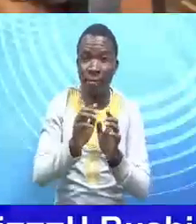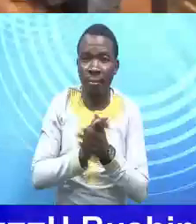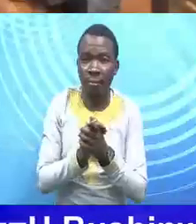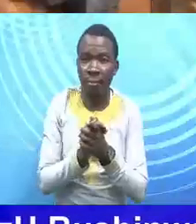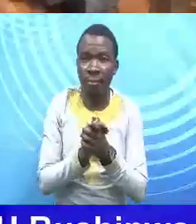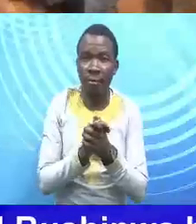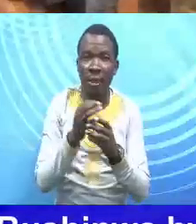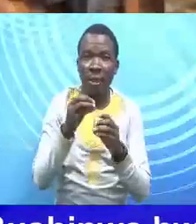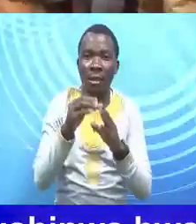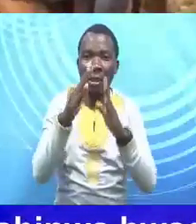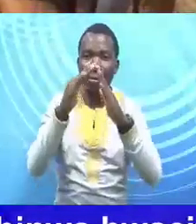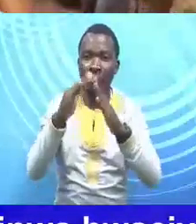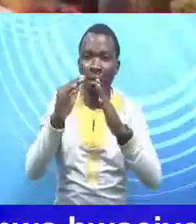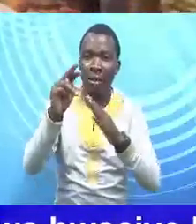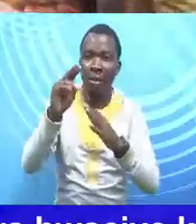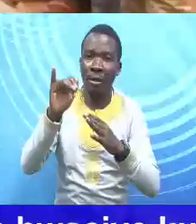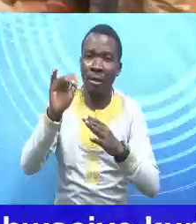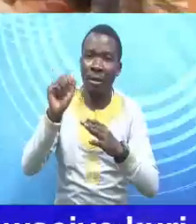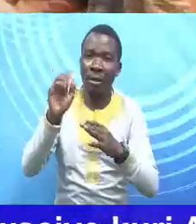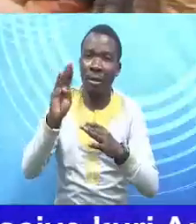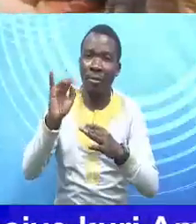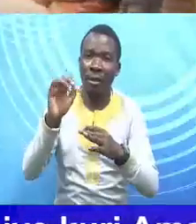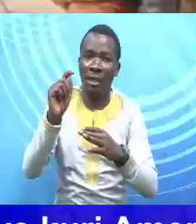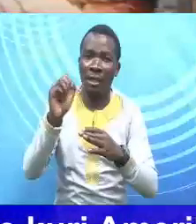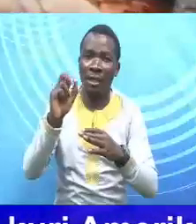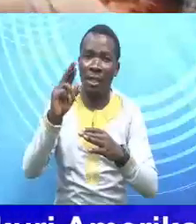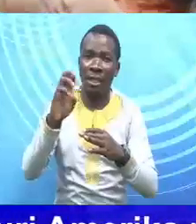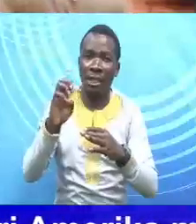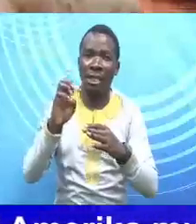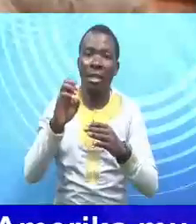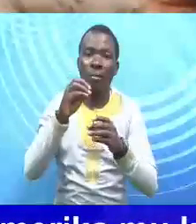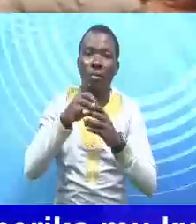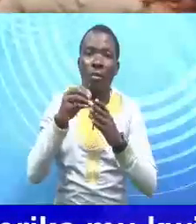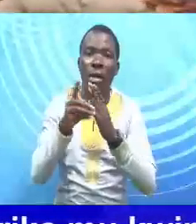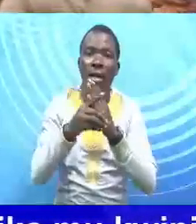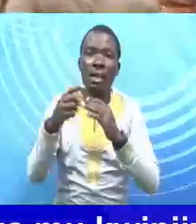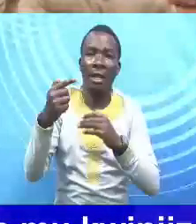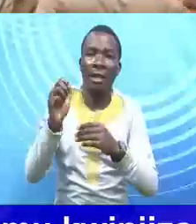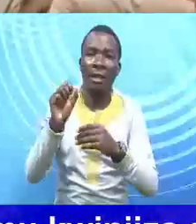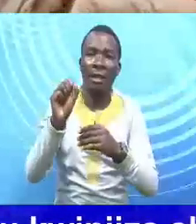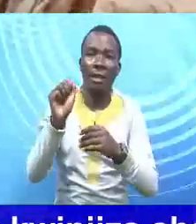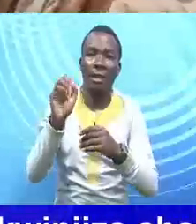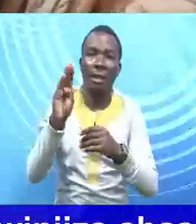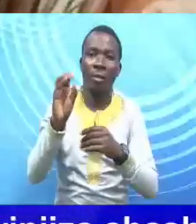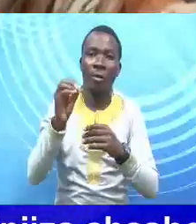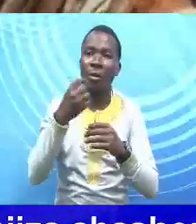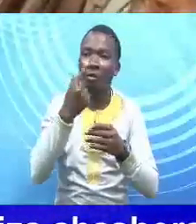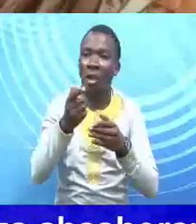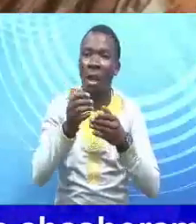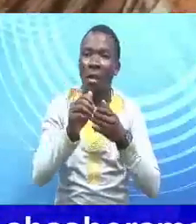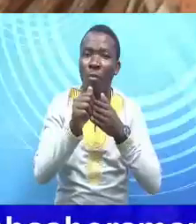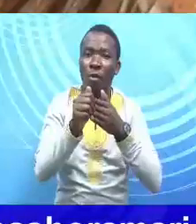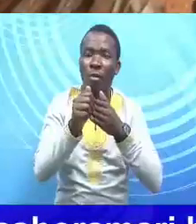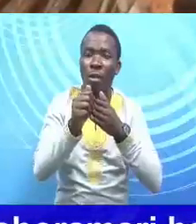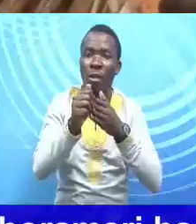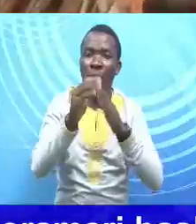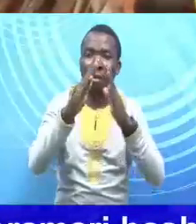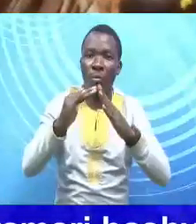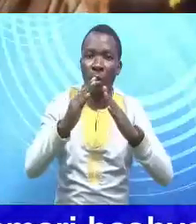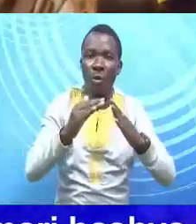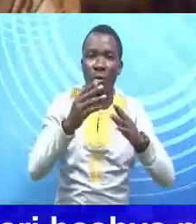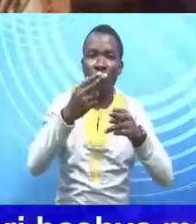Ni mu mudugudu wa Nyabitari mu kagari ka Gasanze mu murenge wa Nduba ho mu karere ka Gasabo. Ahavuga inkuru y'umuyobozi w'umudugudu wa Nyabitari witwa Mivumbi Damier,